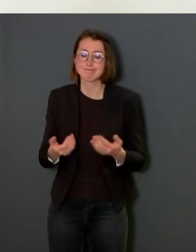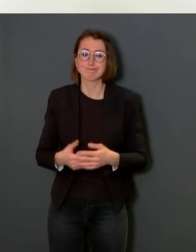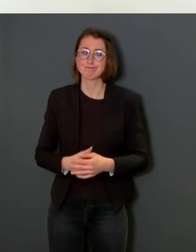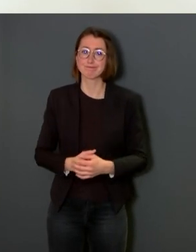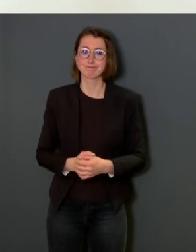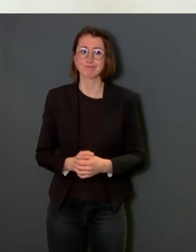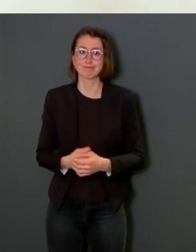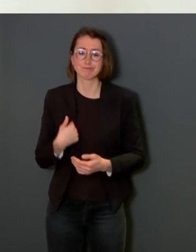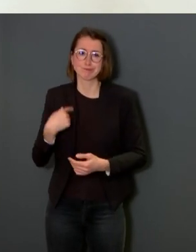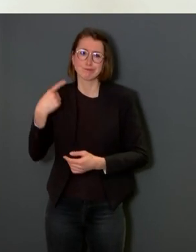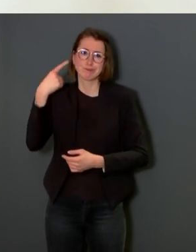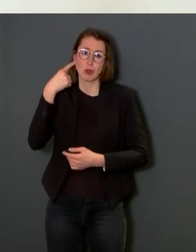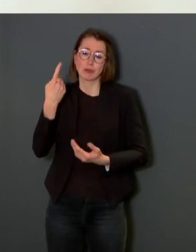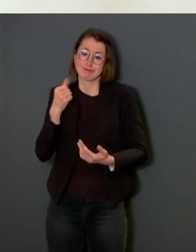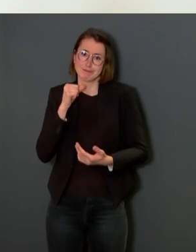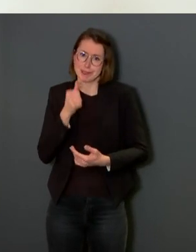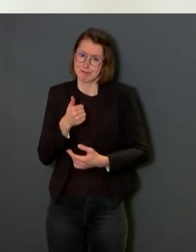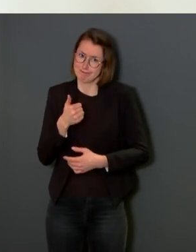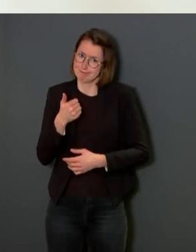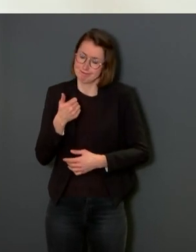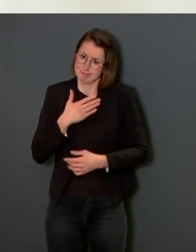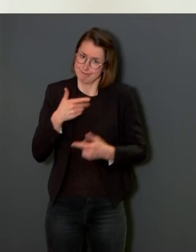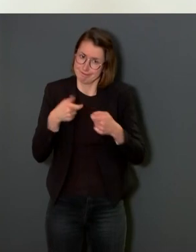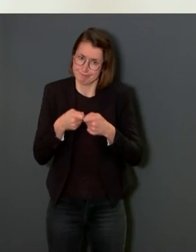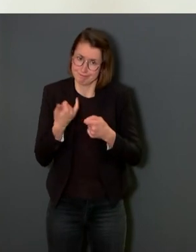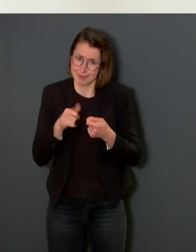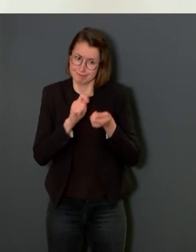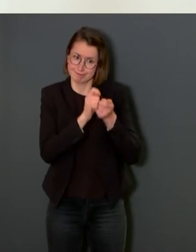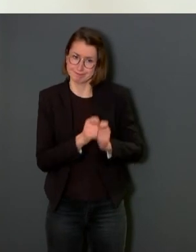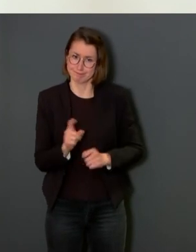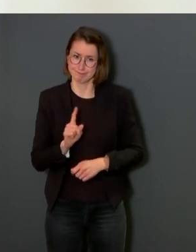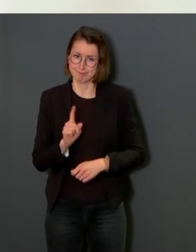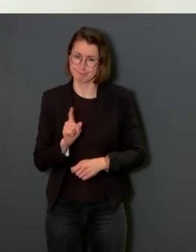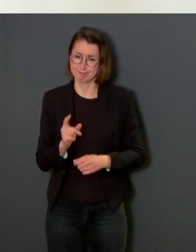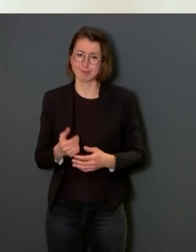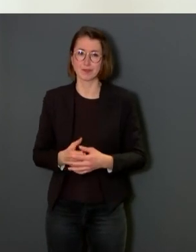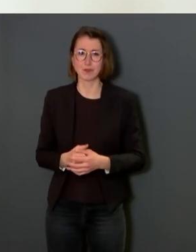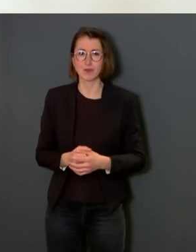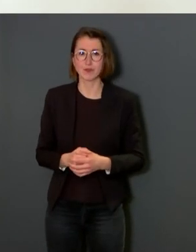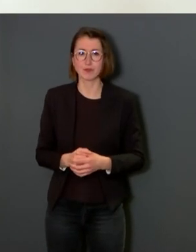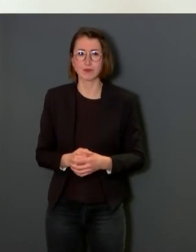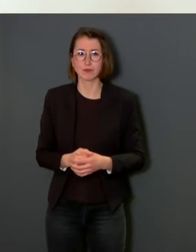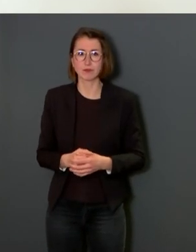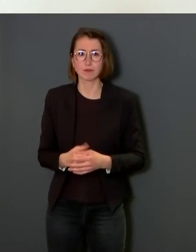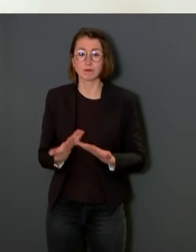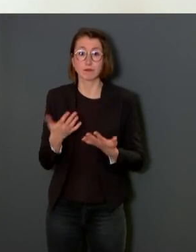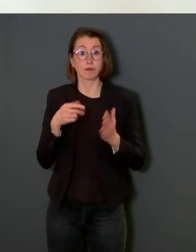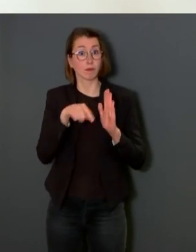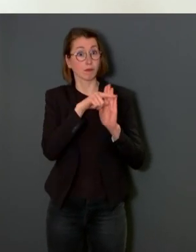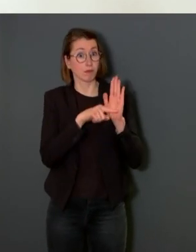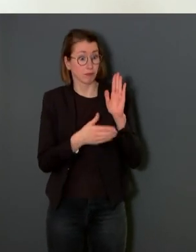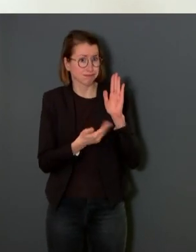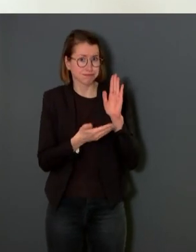ce serait pas une bonne chose de prendre des décisions qui vont tellement loin sur une base qui n'est pas stable pour